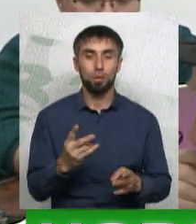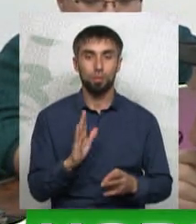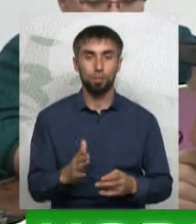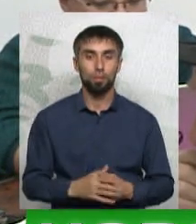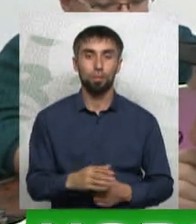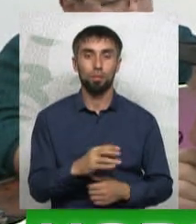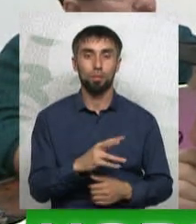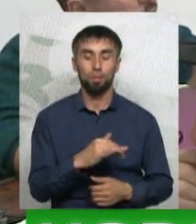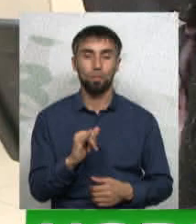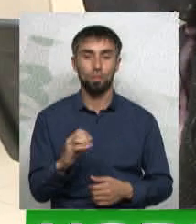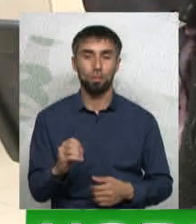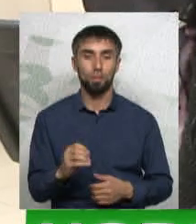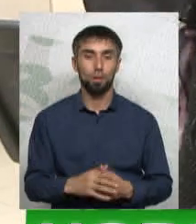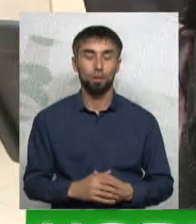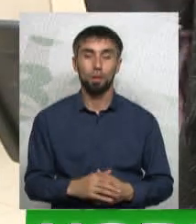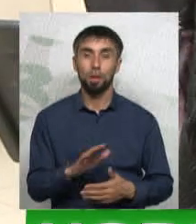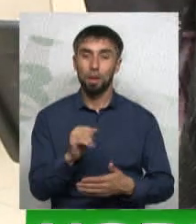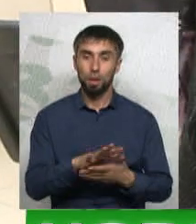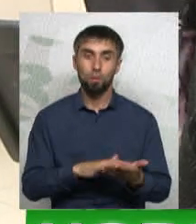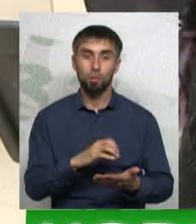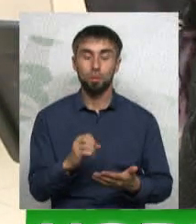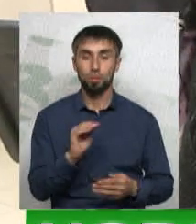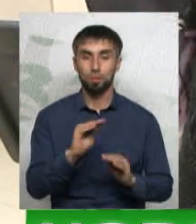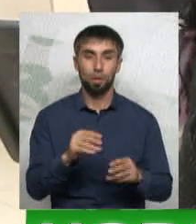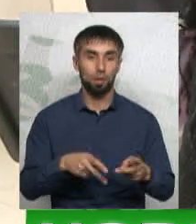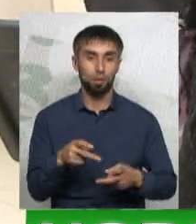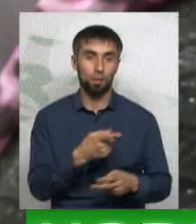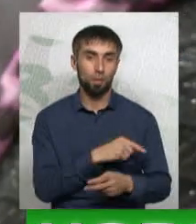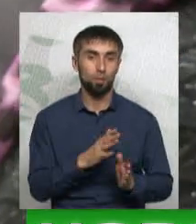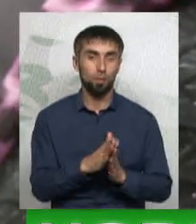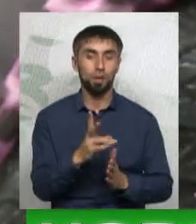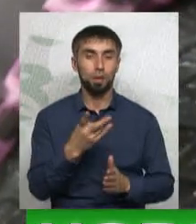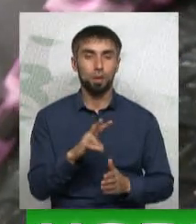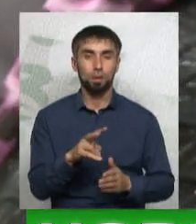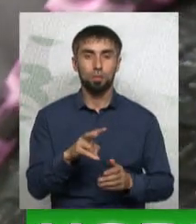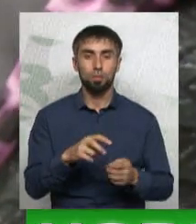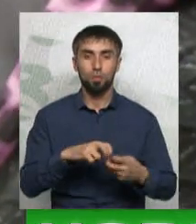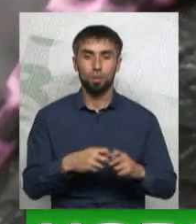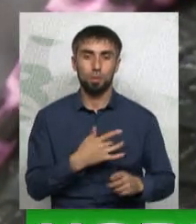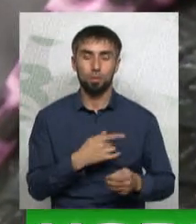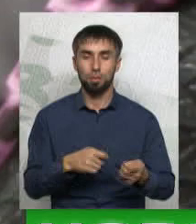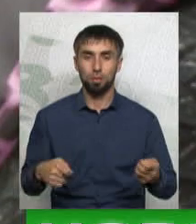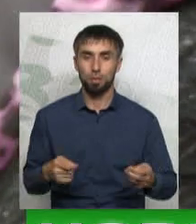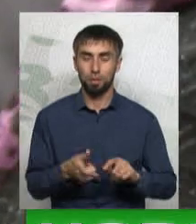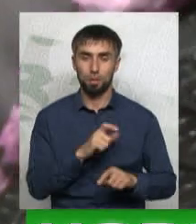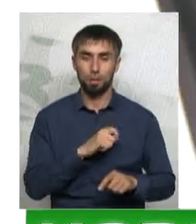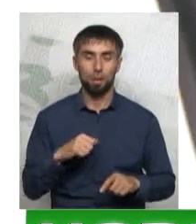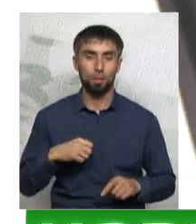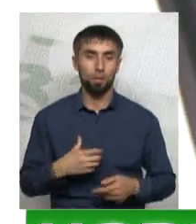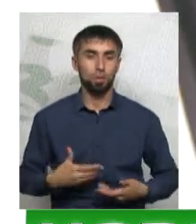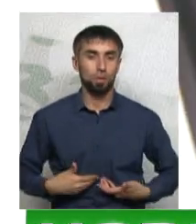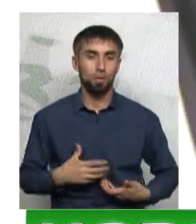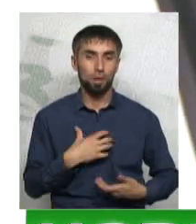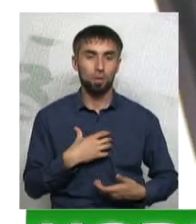то уже забирают себе. А дальше уже назначают операции. Врачи просят не запускать проблемы с сердцем, ведь это самый жизненно важный